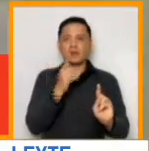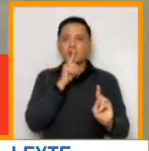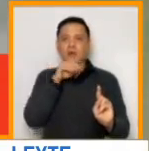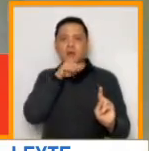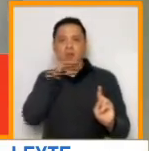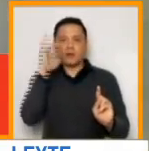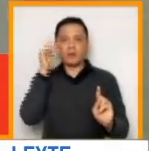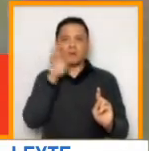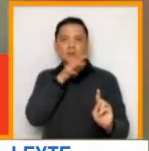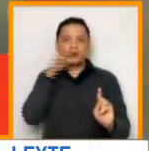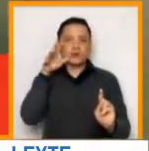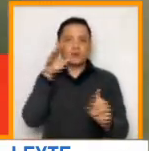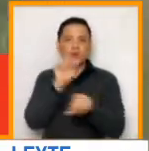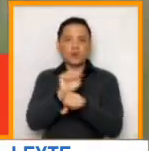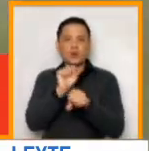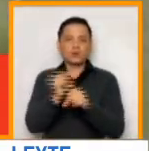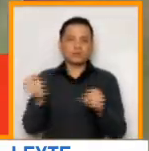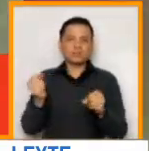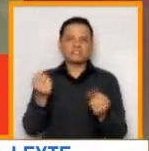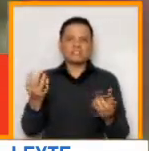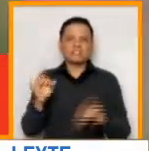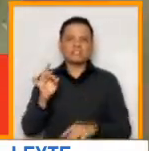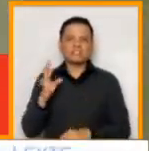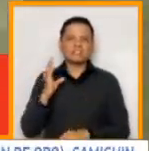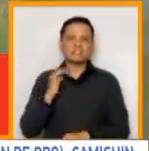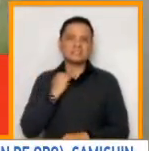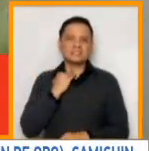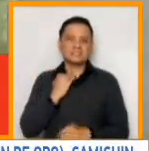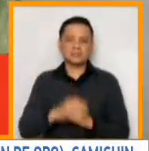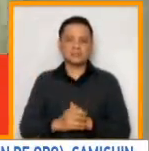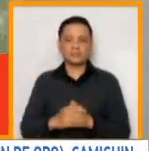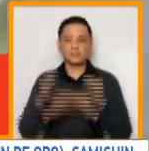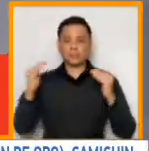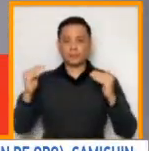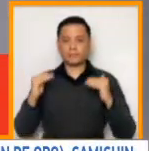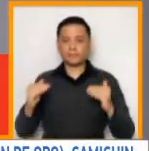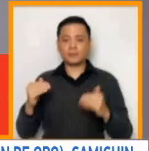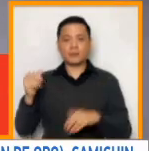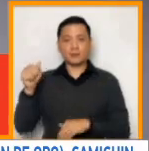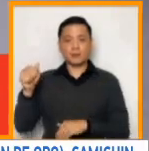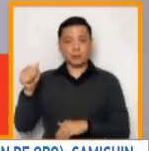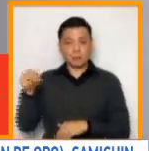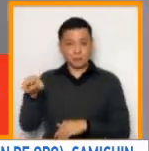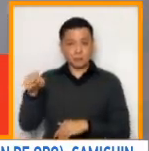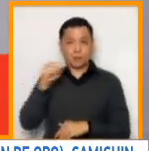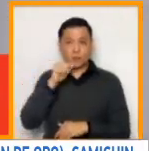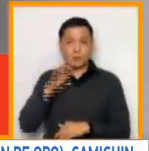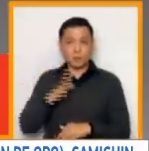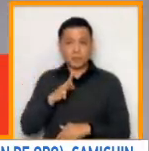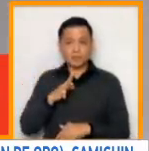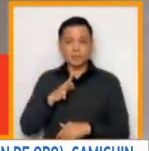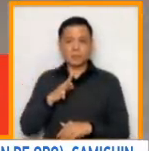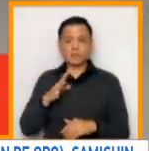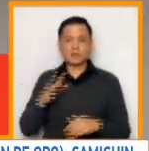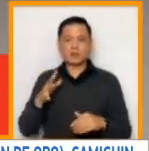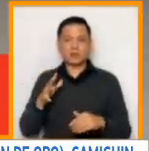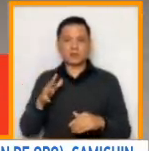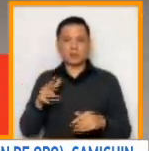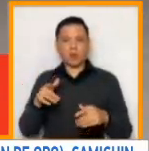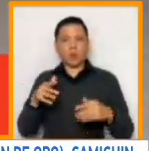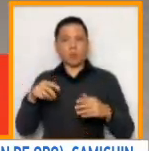hanggang tuhod at hanggang bewang na baha ang ilang bahagi ng Barongis, Maguindanao. Nagmistulang ilog na ang maraming